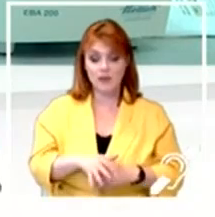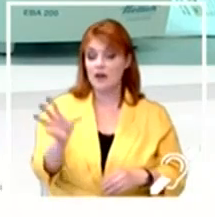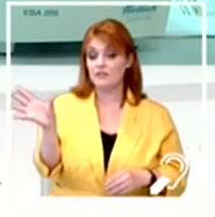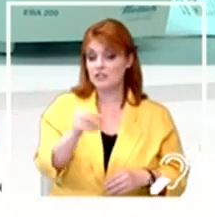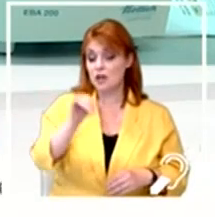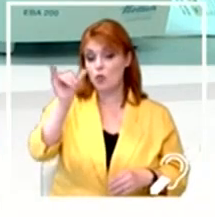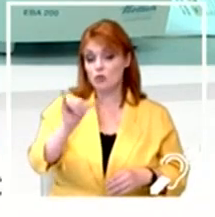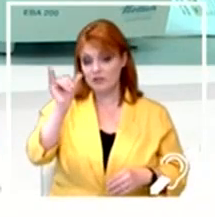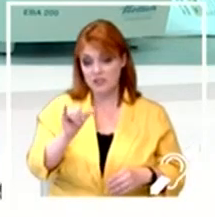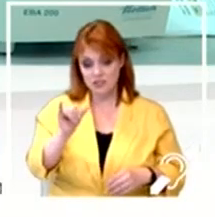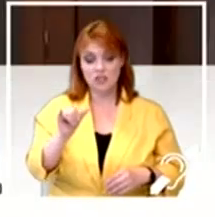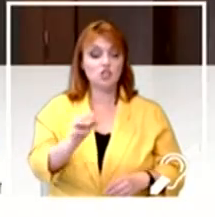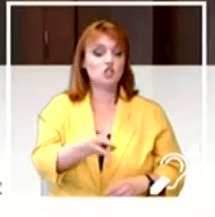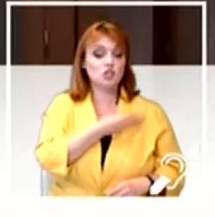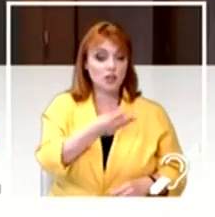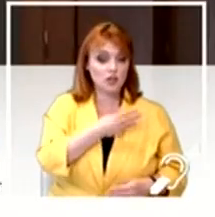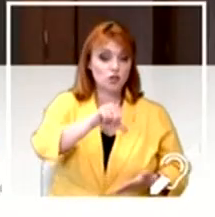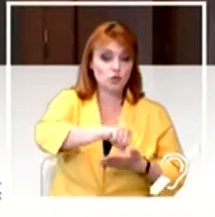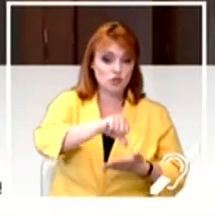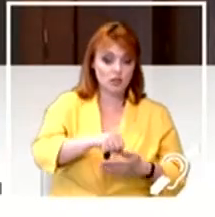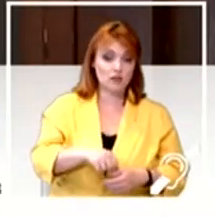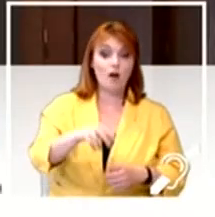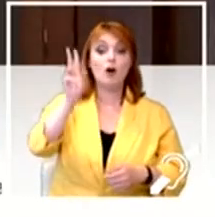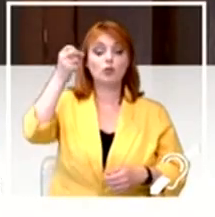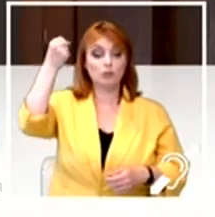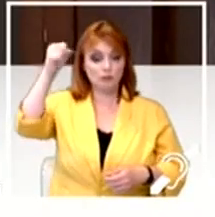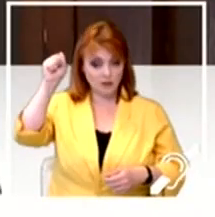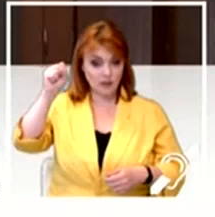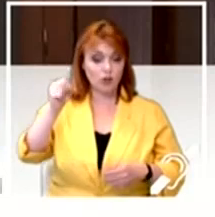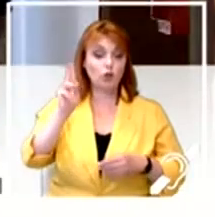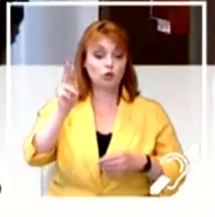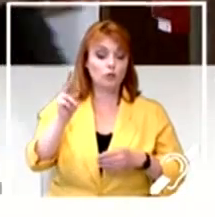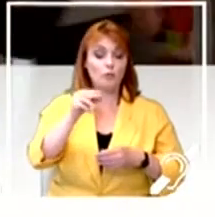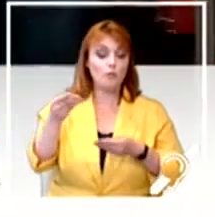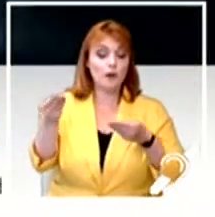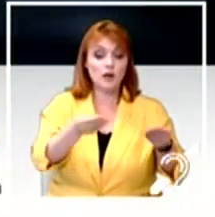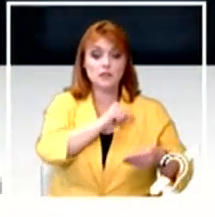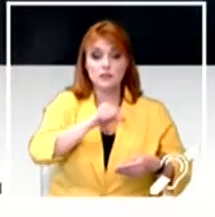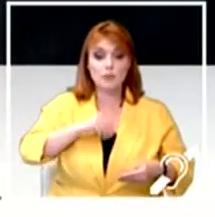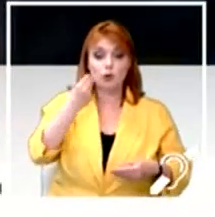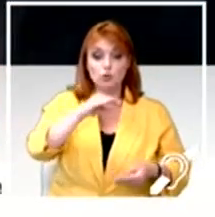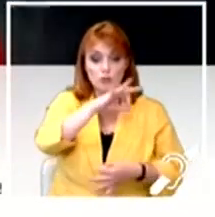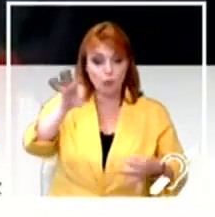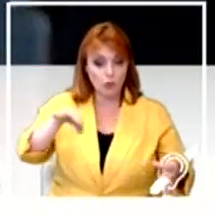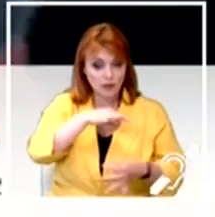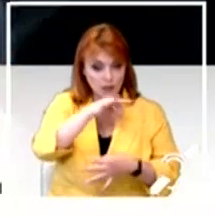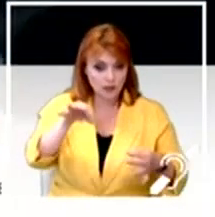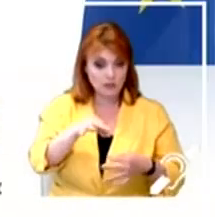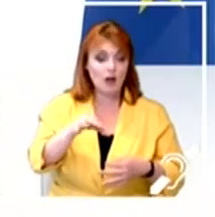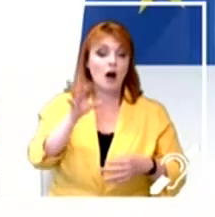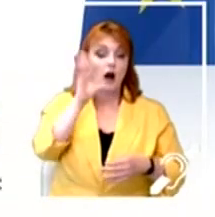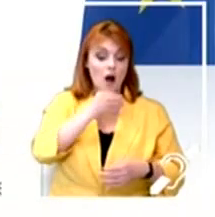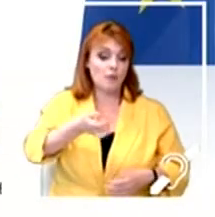pot obține fonduri de cel mult 3,5 milioane de euro față de 2,15 milioane cât se oferea în prima